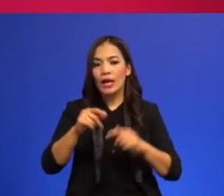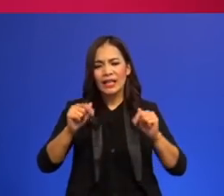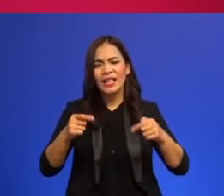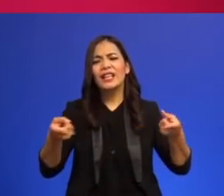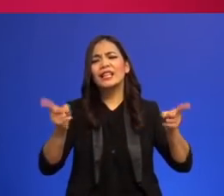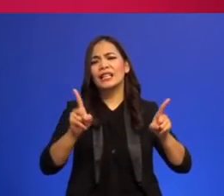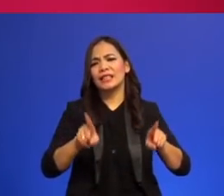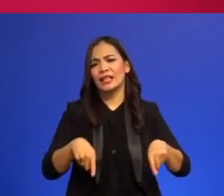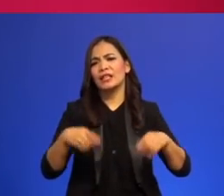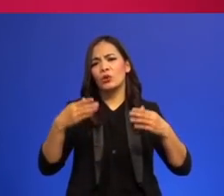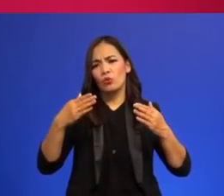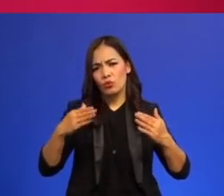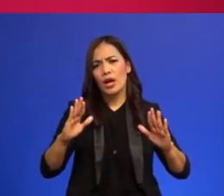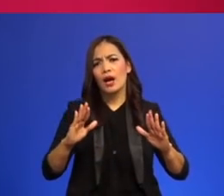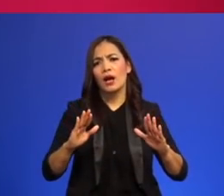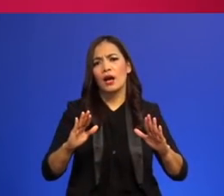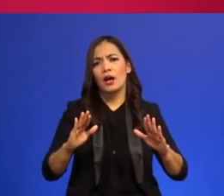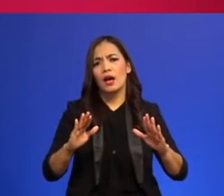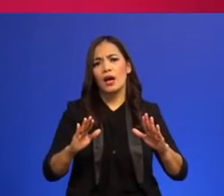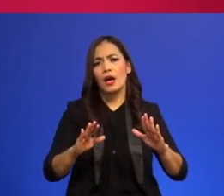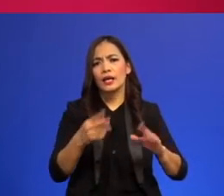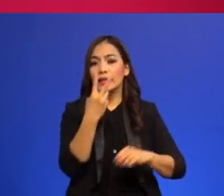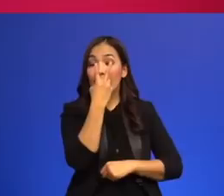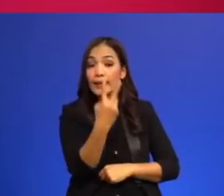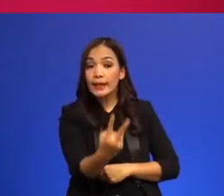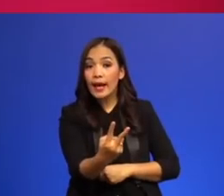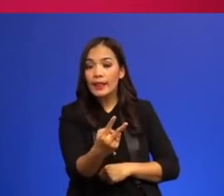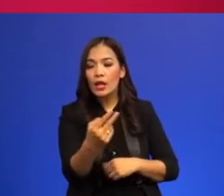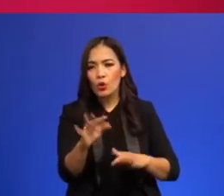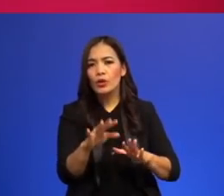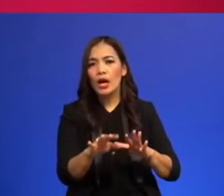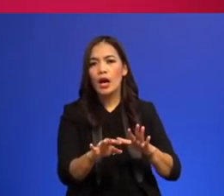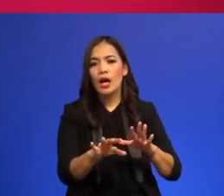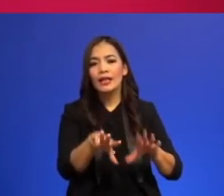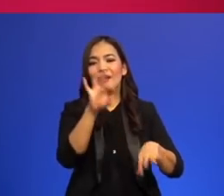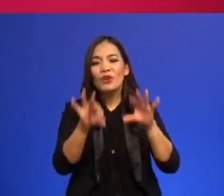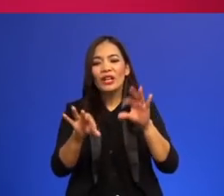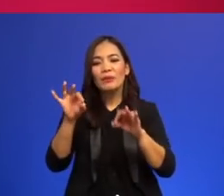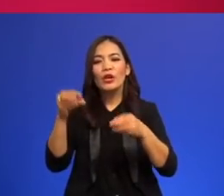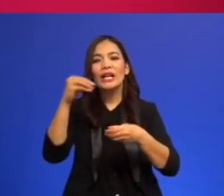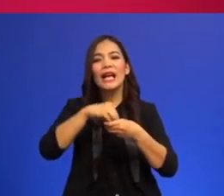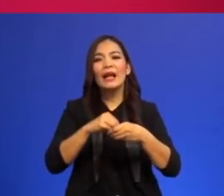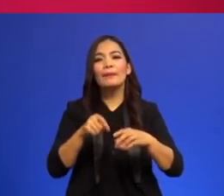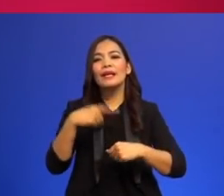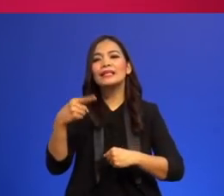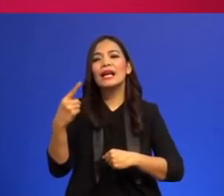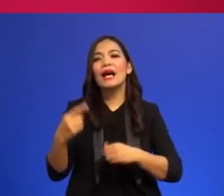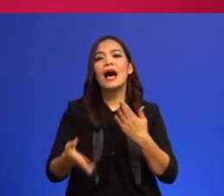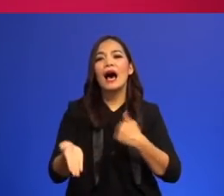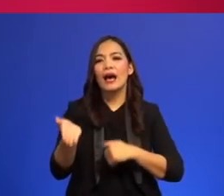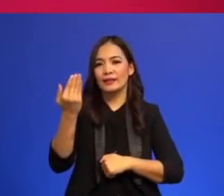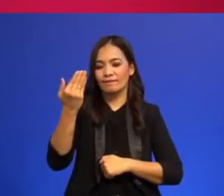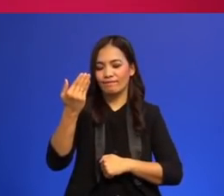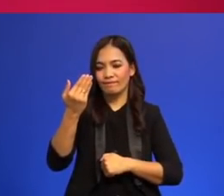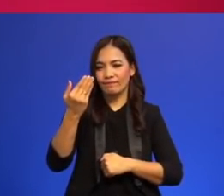fenomena yang sudah kita lihat dan juga kita alami dalam kehidupan